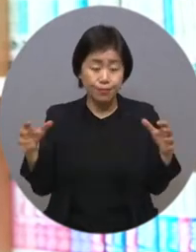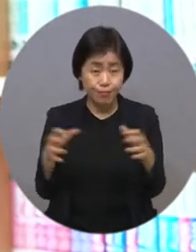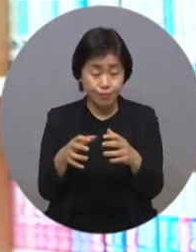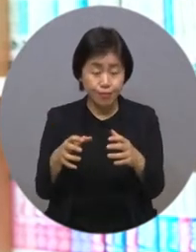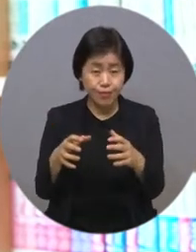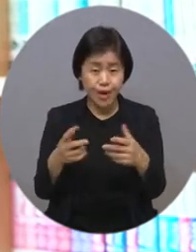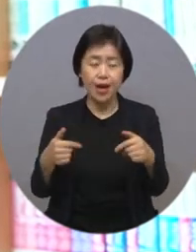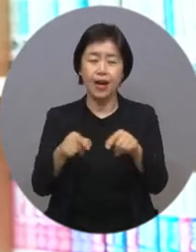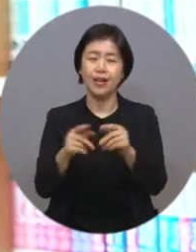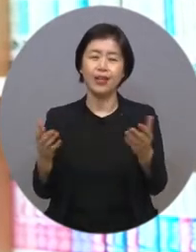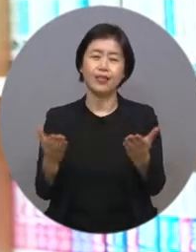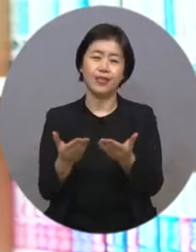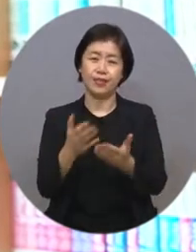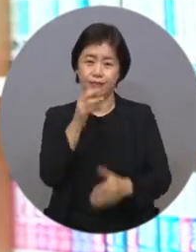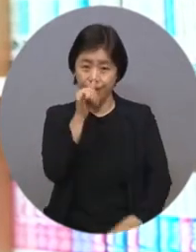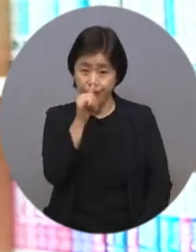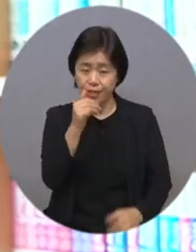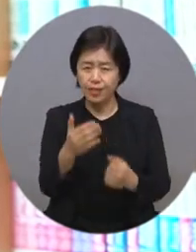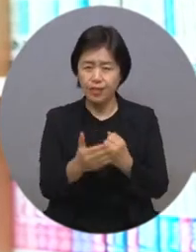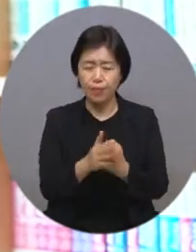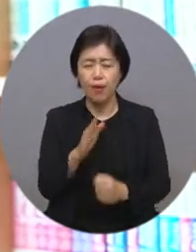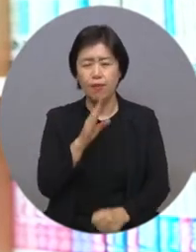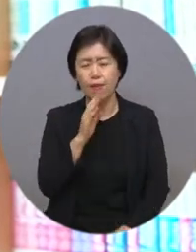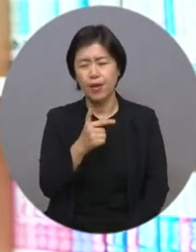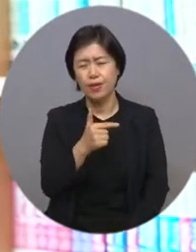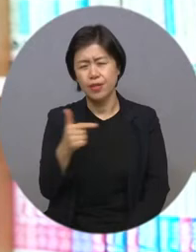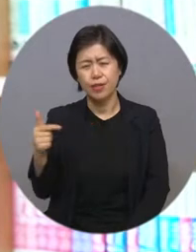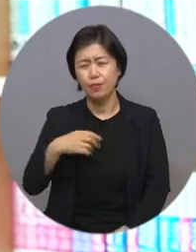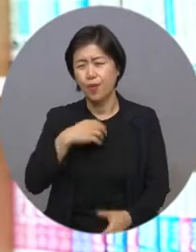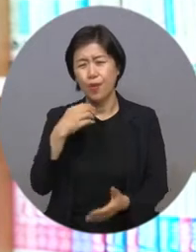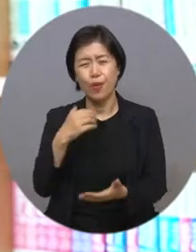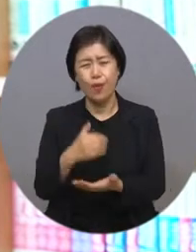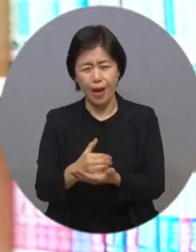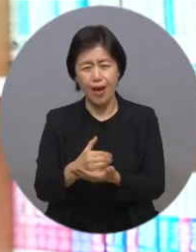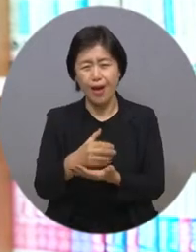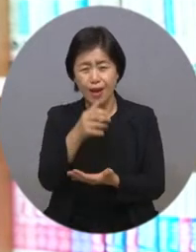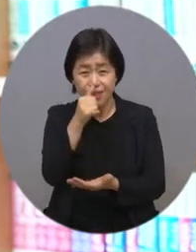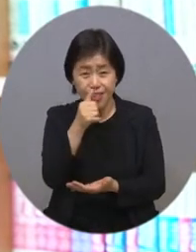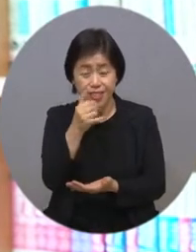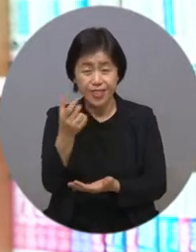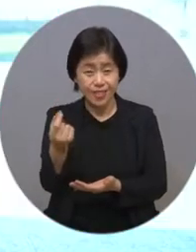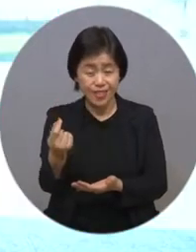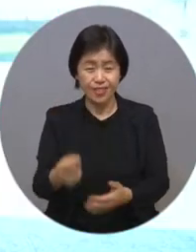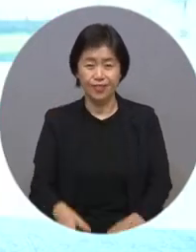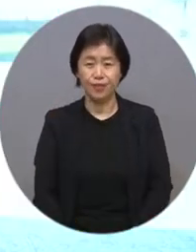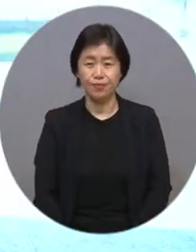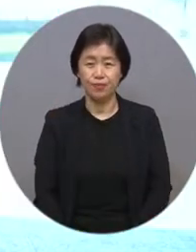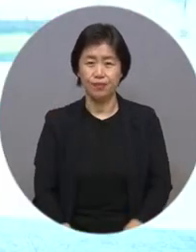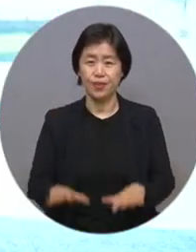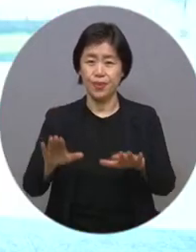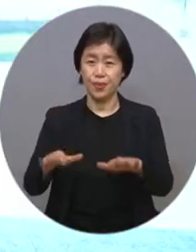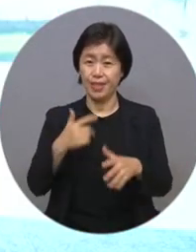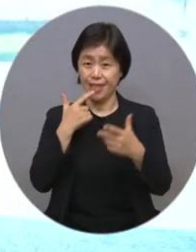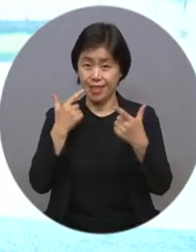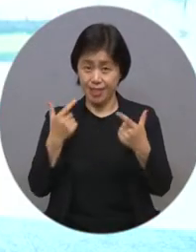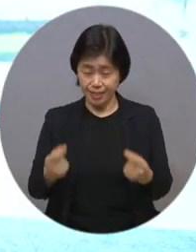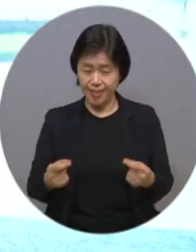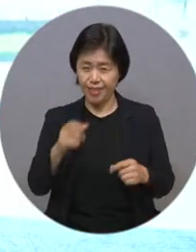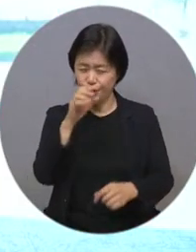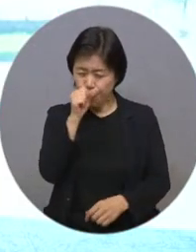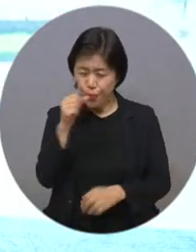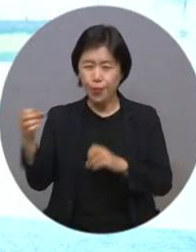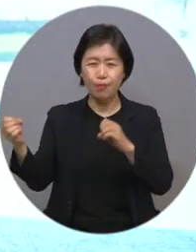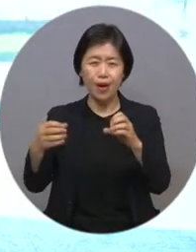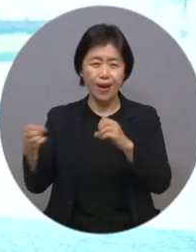일하시네 정말 큰 보람을 느끼고 계심이 저한테도 너무 잘 전달이 됐던 것 같습니다. 네. 오늘 이렇게 좋은 시간, 귀한